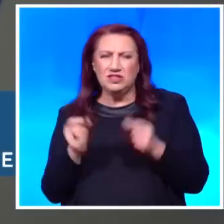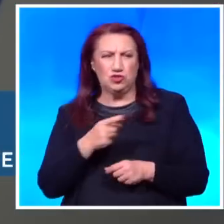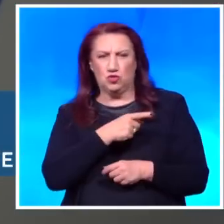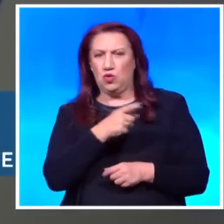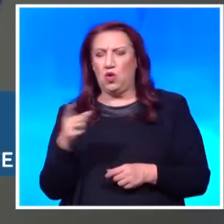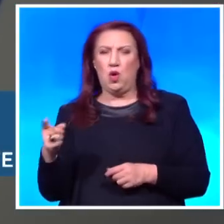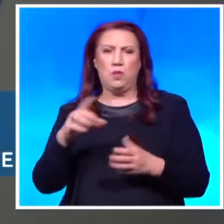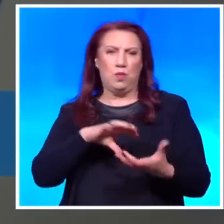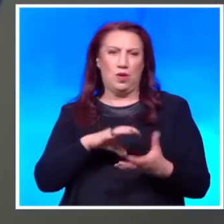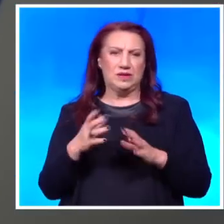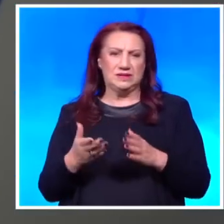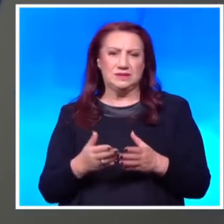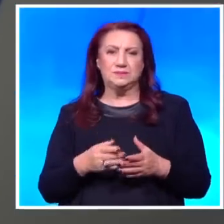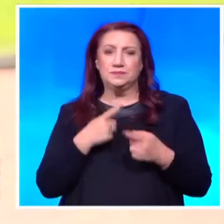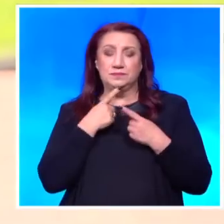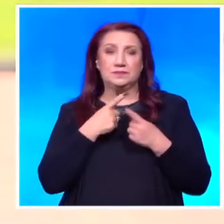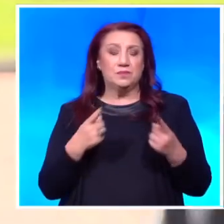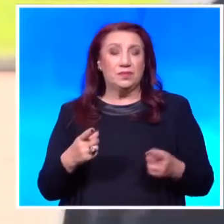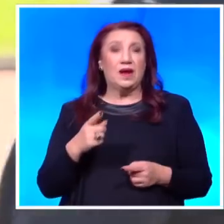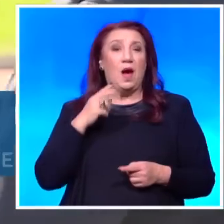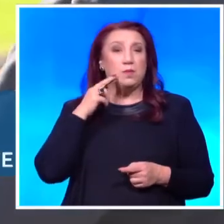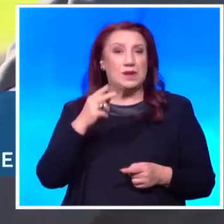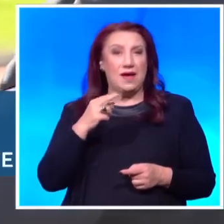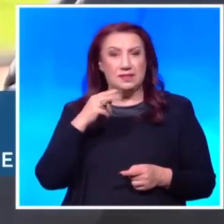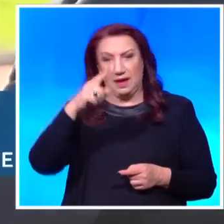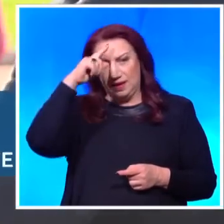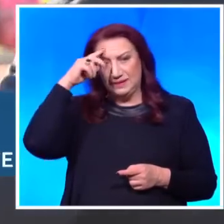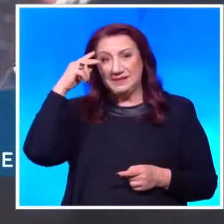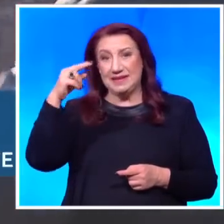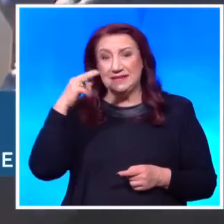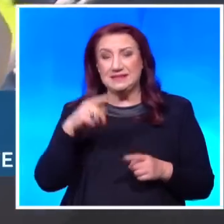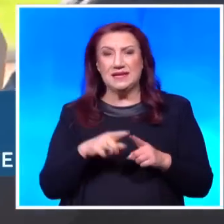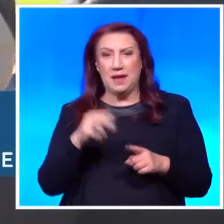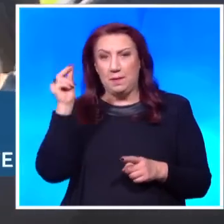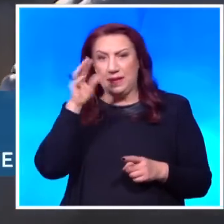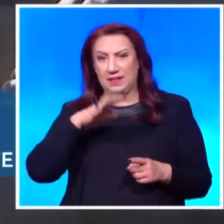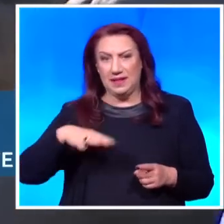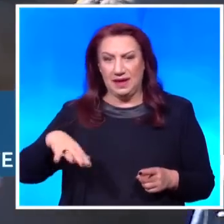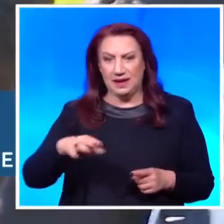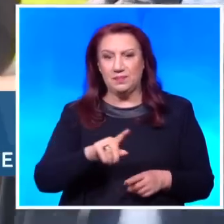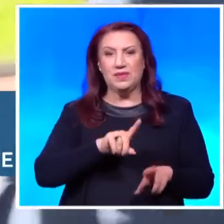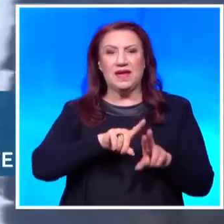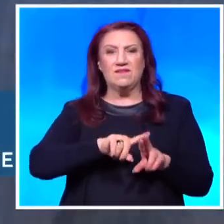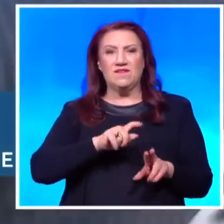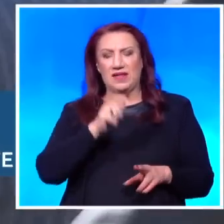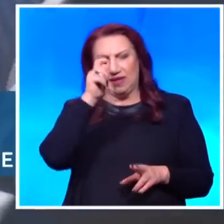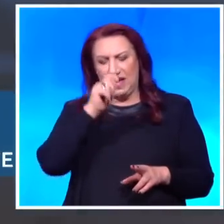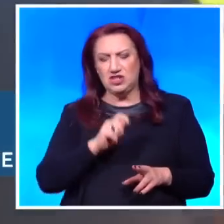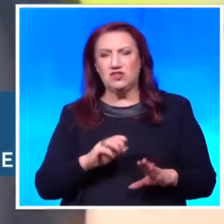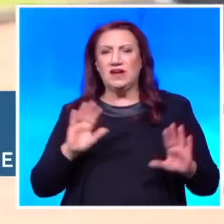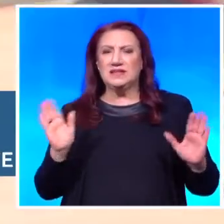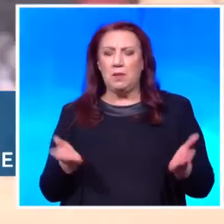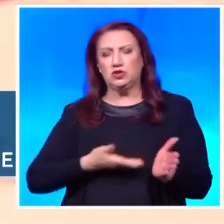С обращението брати и сестри българи и хронологичен преглед на последните събития, Иван Гешев започна своя прочит